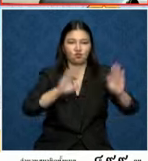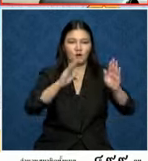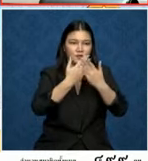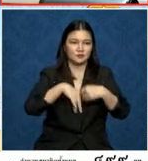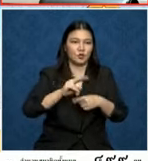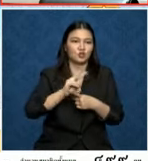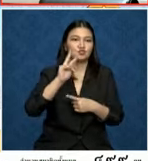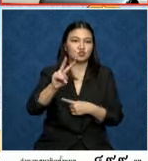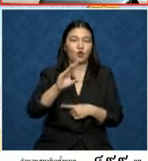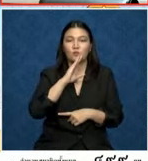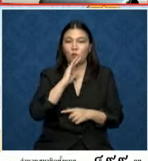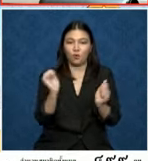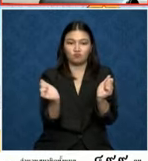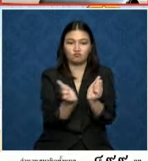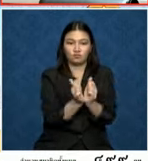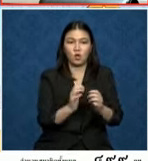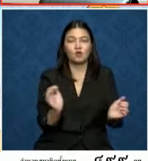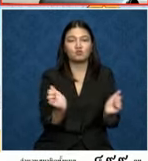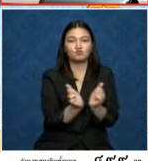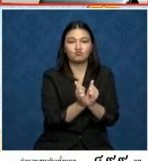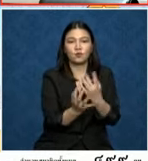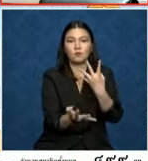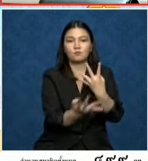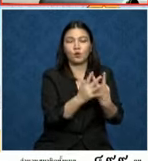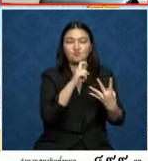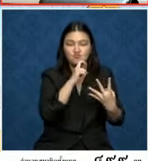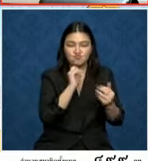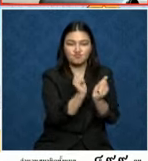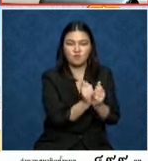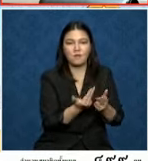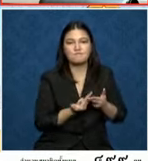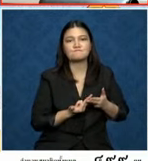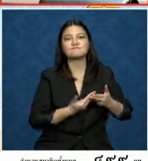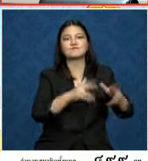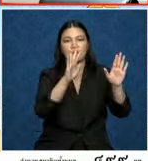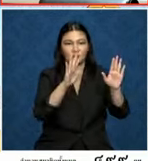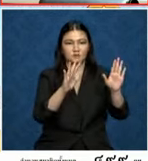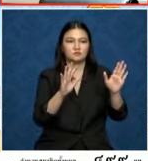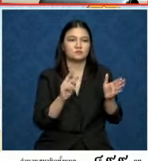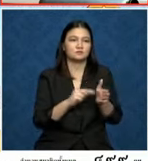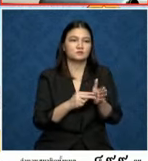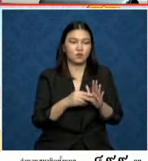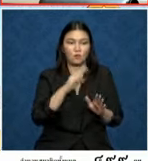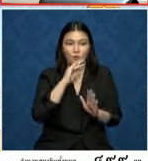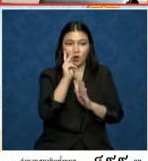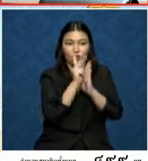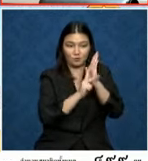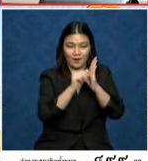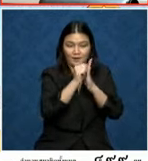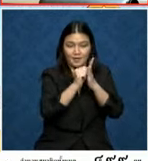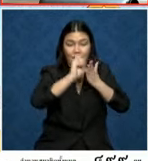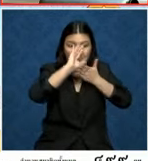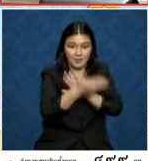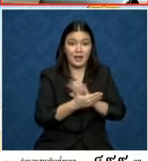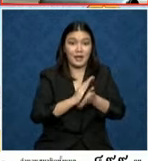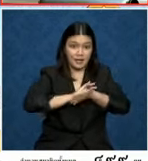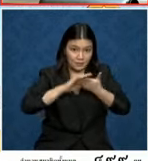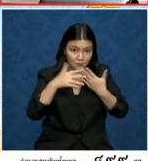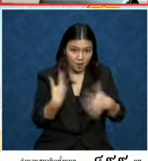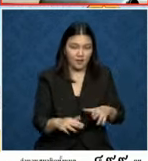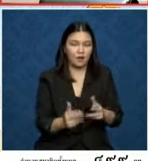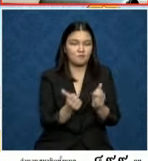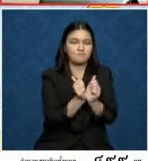ล่อยตัวผู้ต้องโทษจำคุกทันทีที่กฎหมายมีผลบังคับใช้และเพิกถอนคำสั่งคุมประพฤติหรือพักการลงโทษโดย